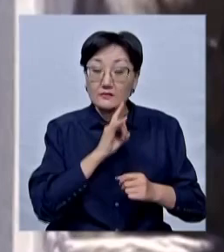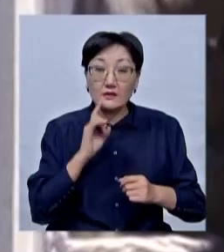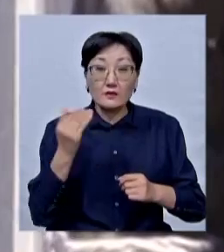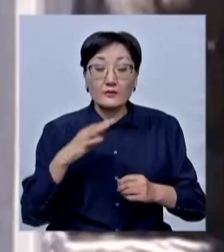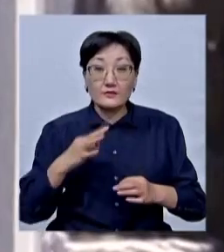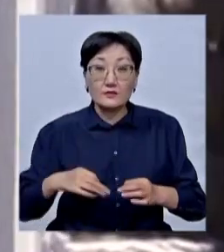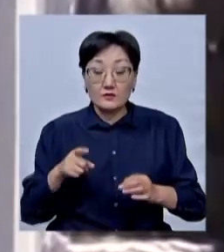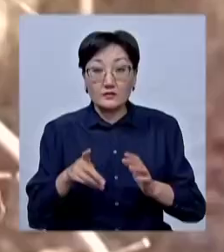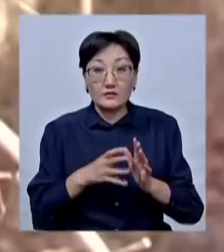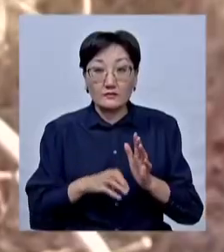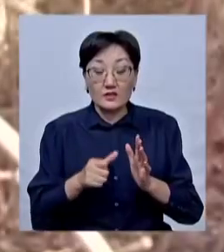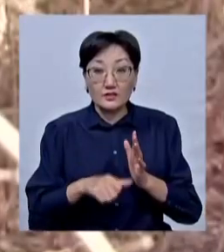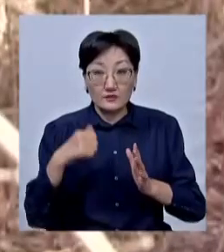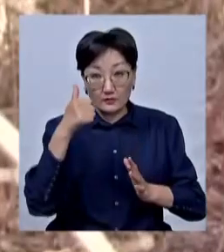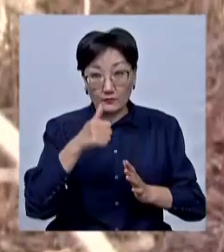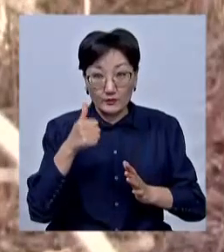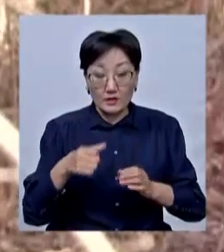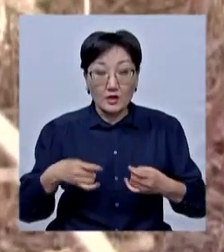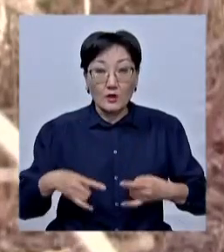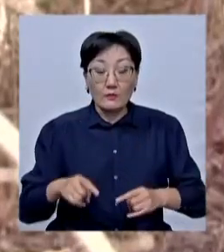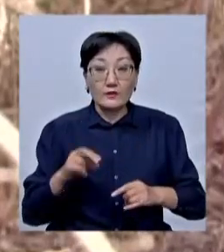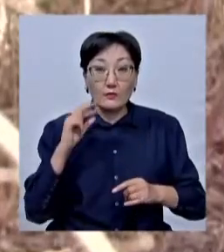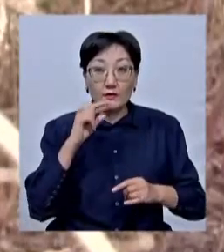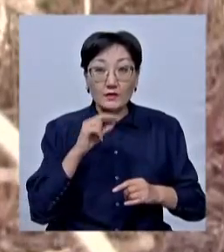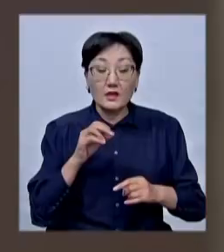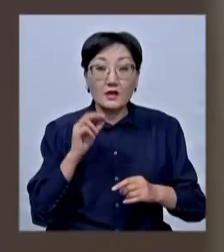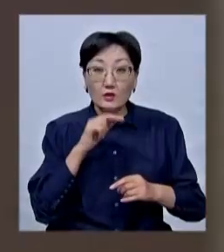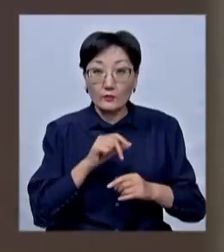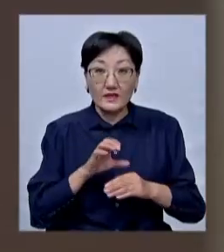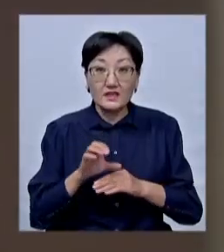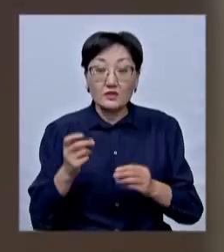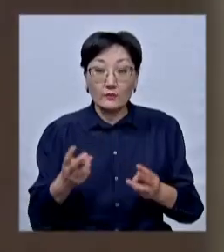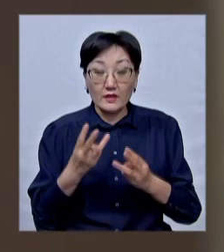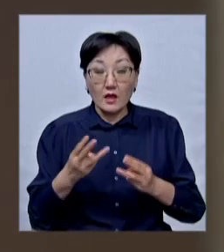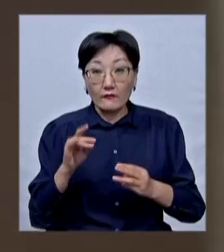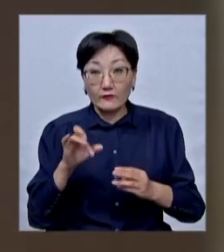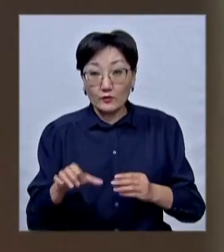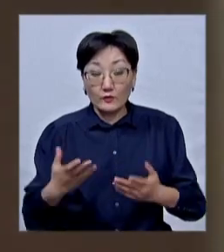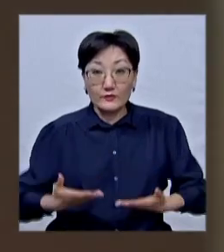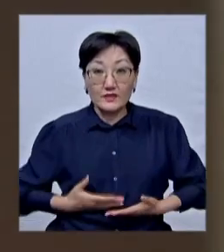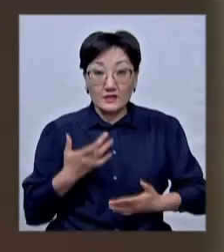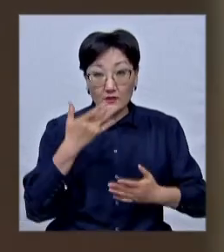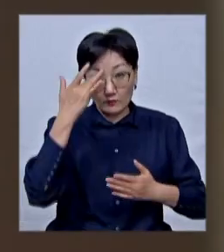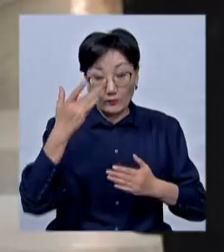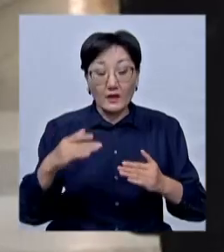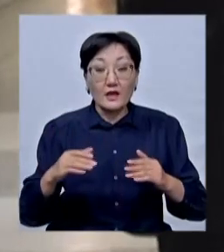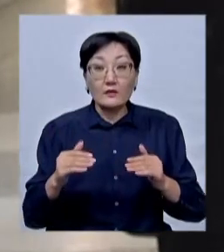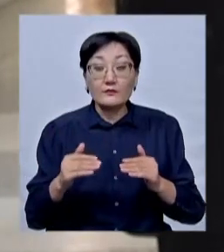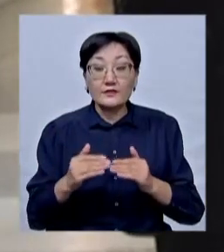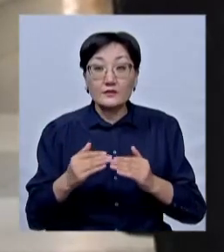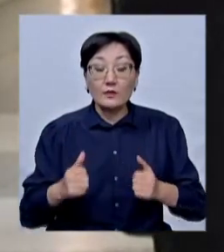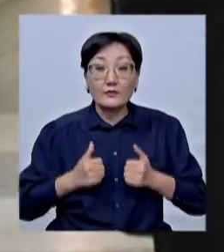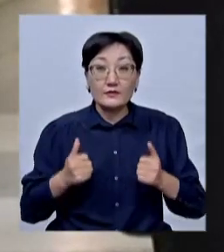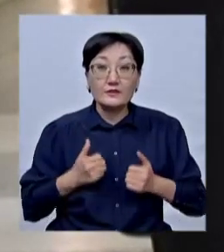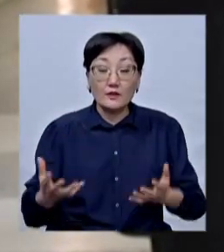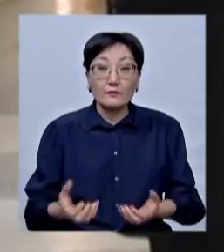сын 1960 года рождения отравились продуктами горения. А вот внук, который жил в летней кухне по соседству, пытаясь